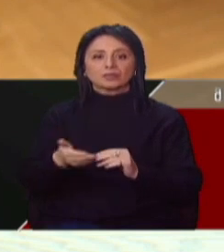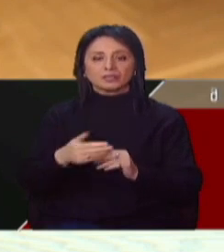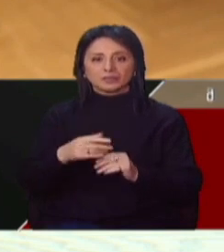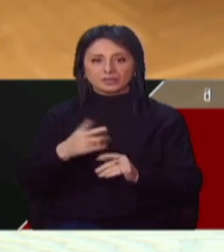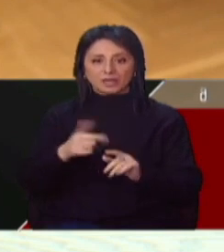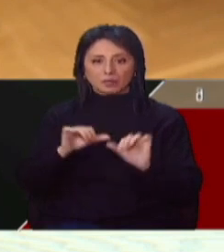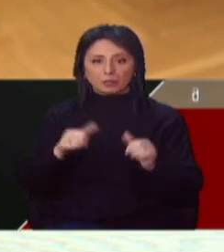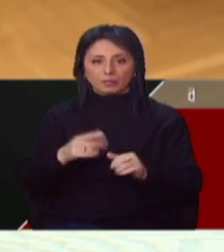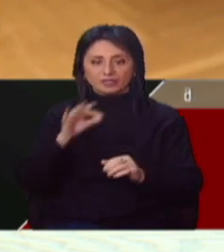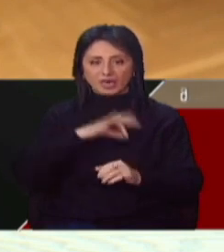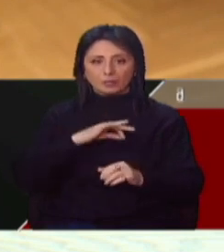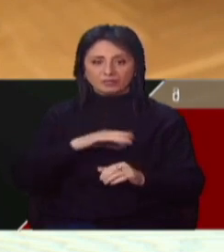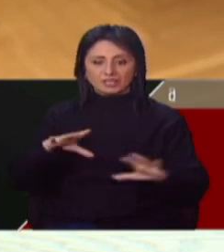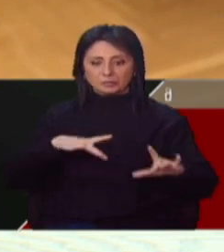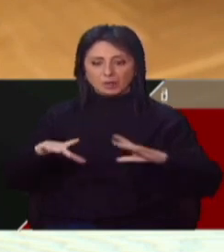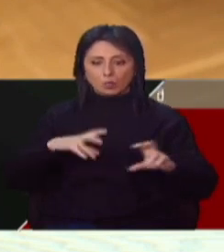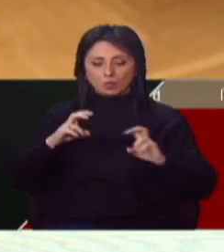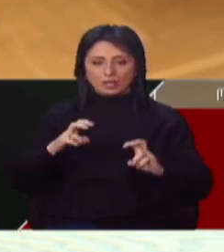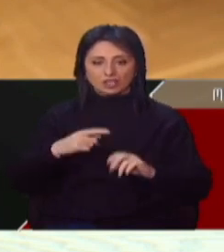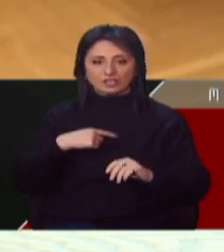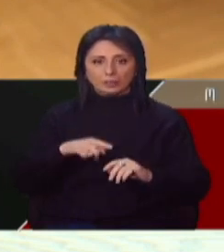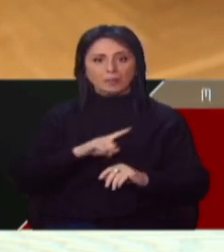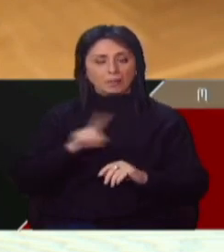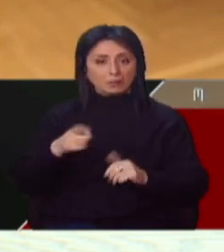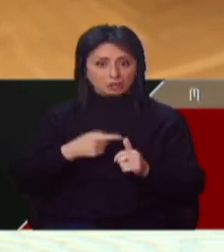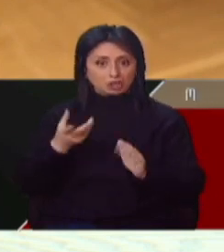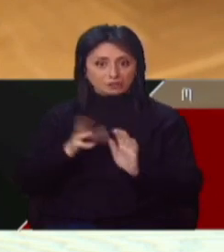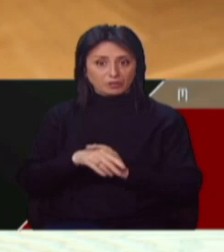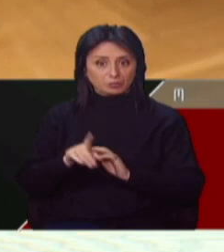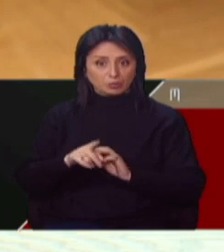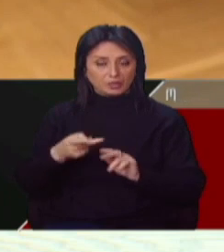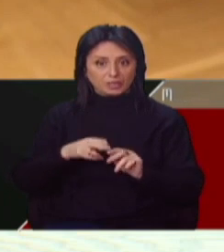dar mi-e pormit, ar inches, gamu, că nebuli speculații, uratron, tu